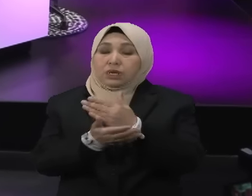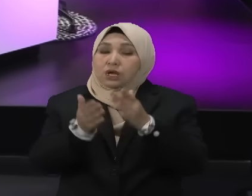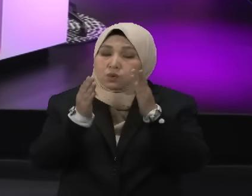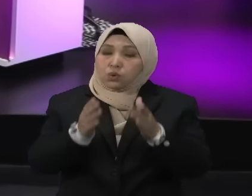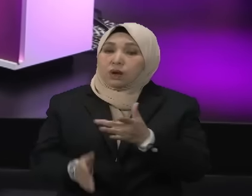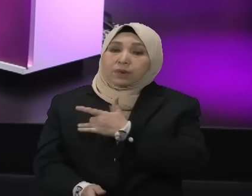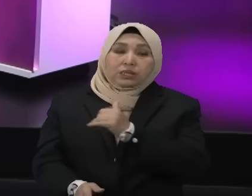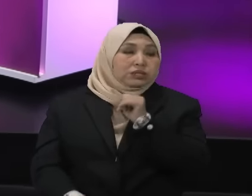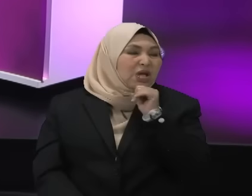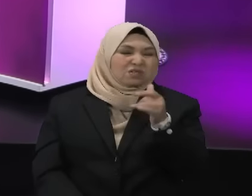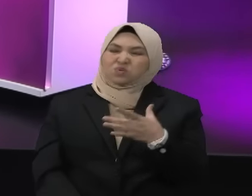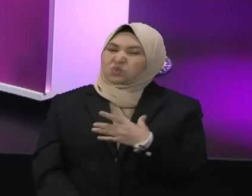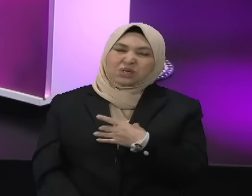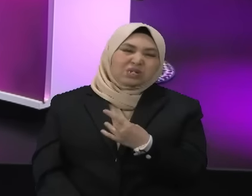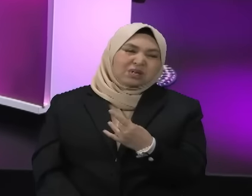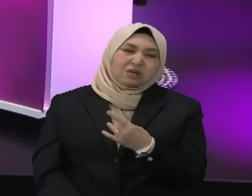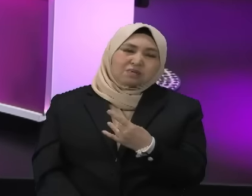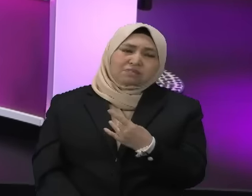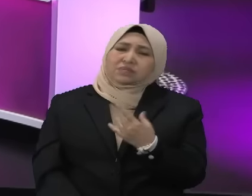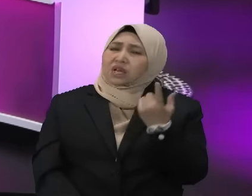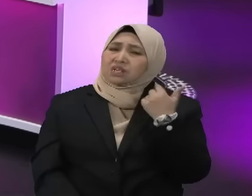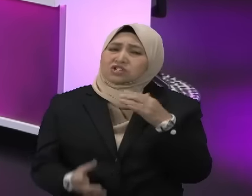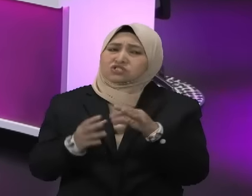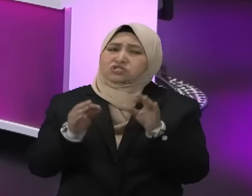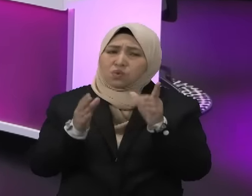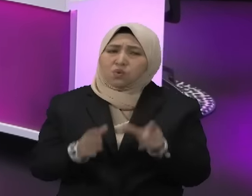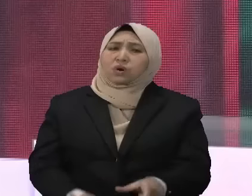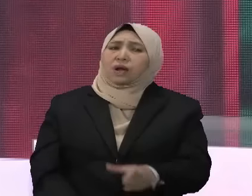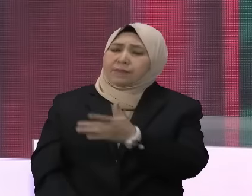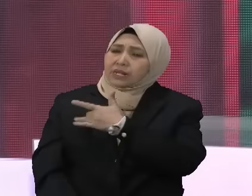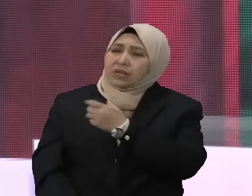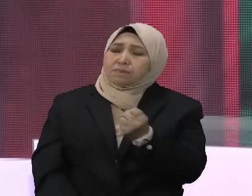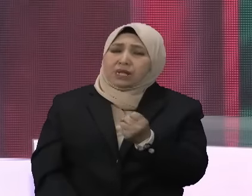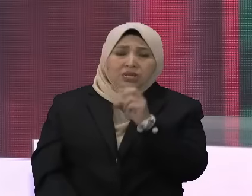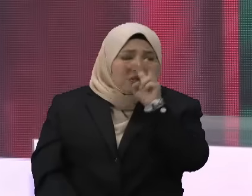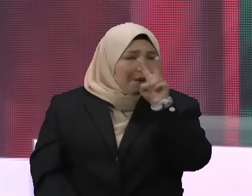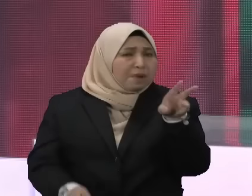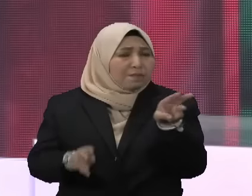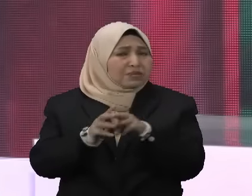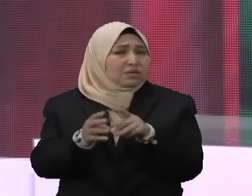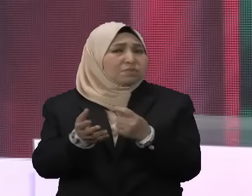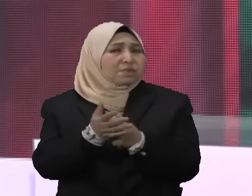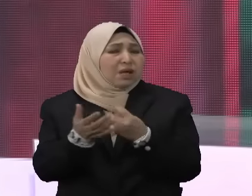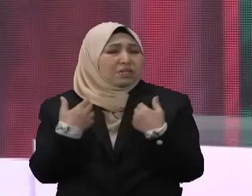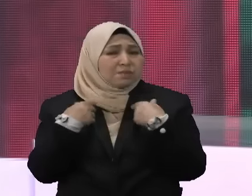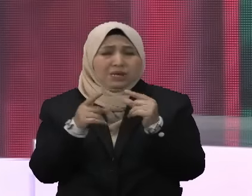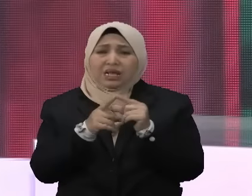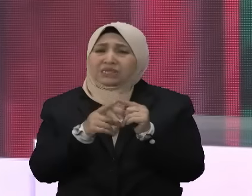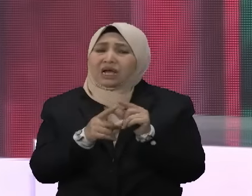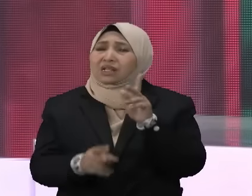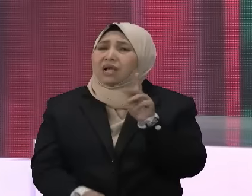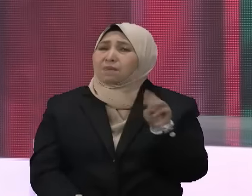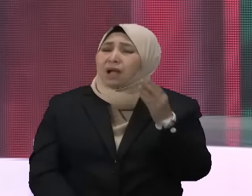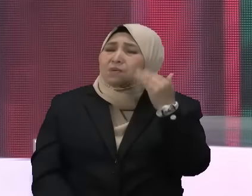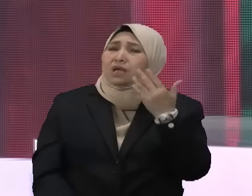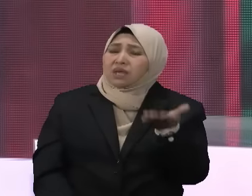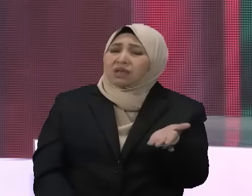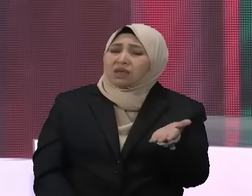tidak menyukainya. Tadi cerita pasal orang beriman, tanya, dia nampak macam tiba-tiba ada perkataan kama ni, pasal apa ni?